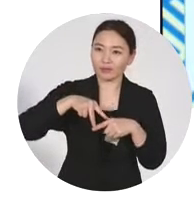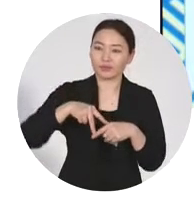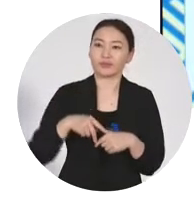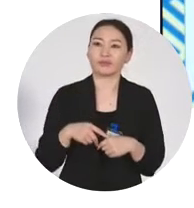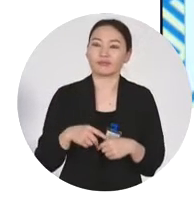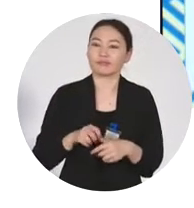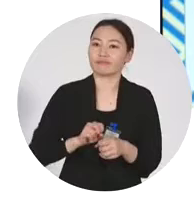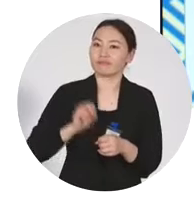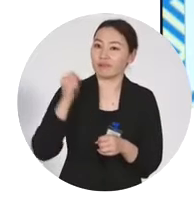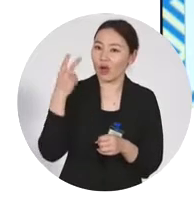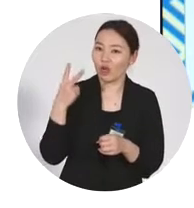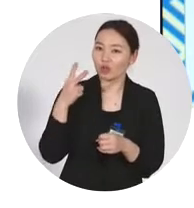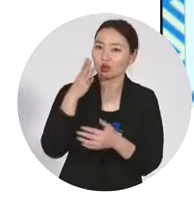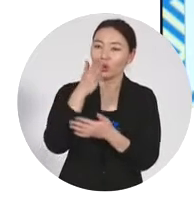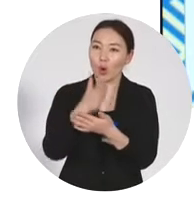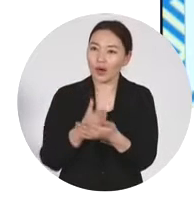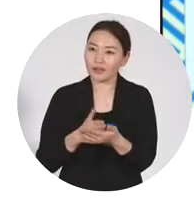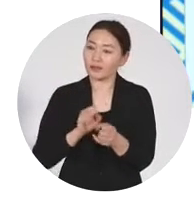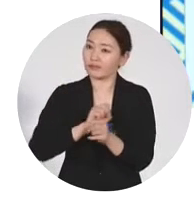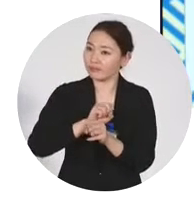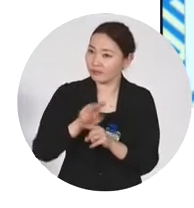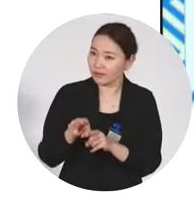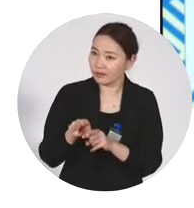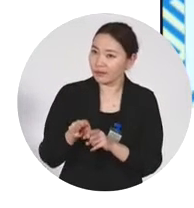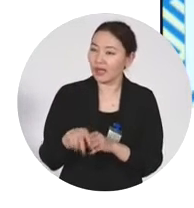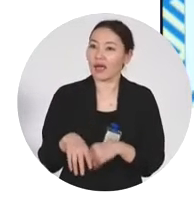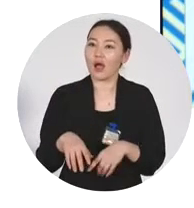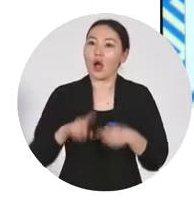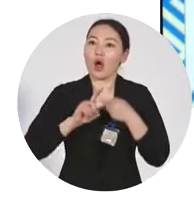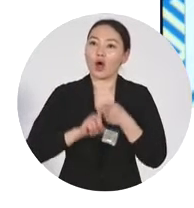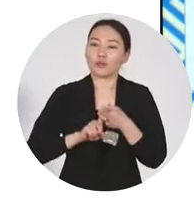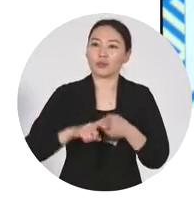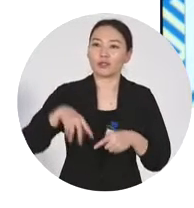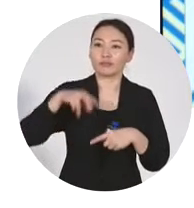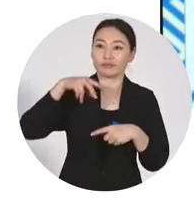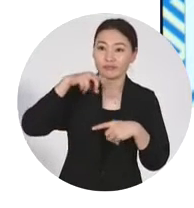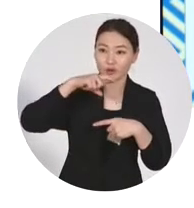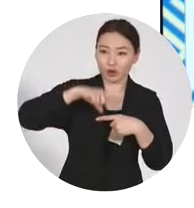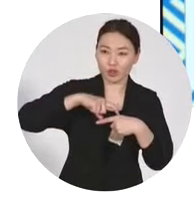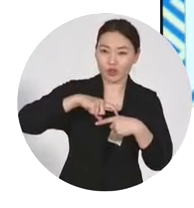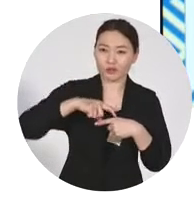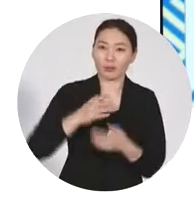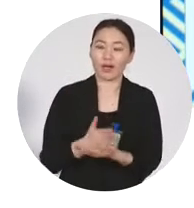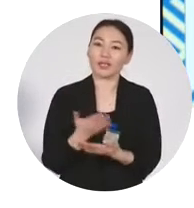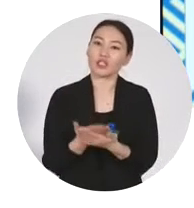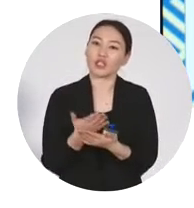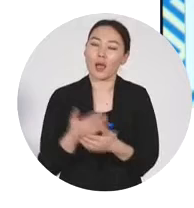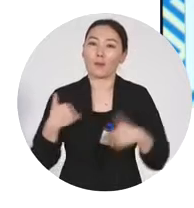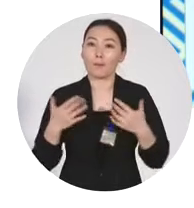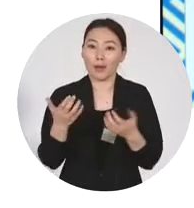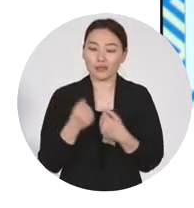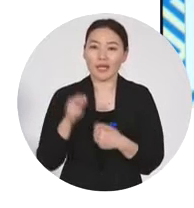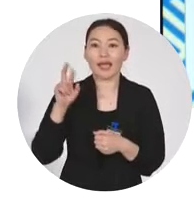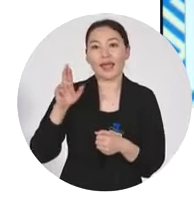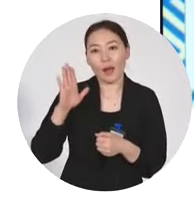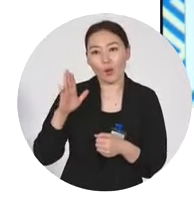нөхцлөөр төгсөх нөхцлөөр хэлбэрждэг. За жишээ багш нь энэ дээр авсан байна. Яв гэдэг үйл үгэн дээр авсан байна. За яв гэдэг үйл